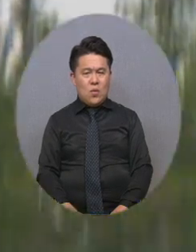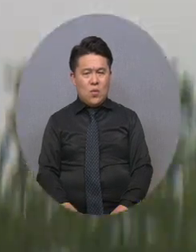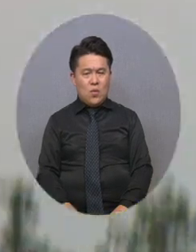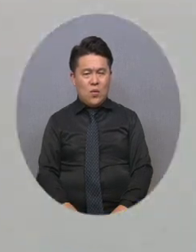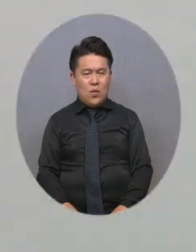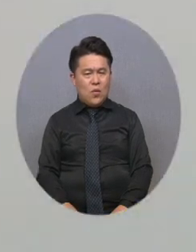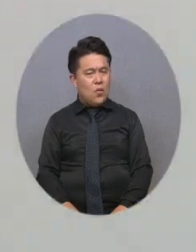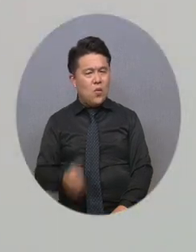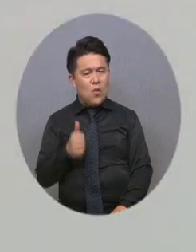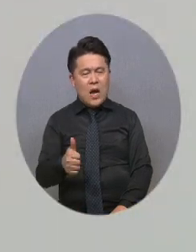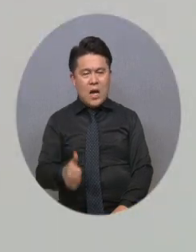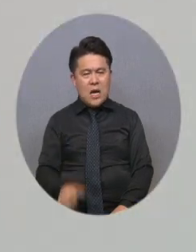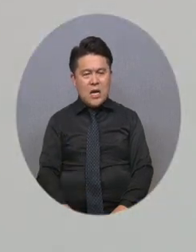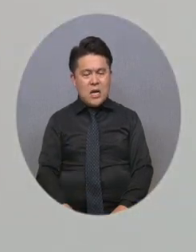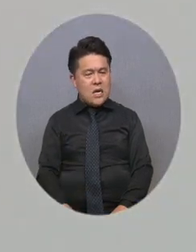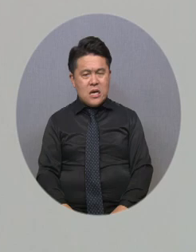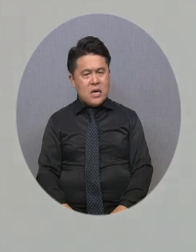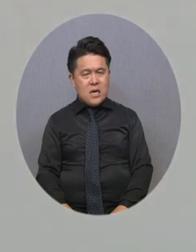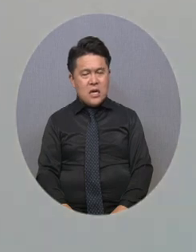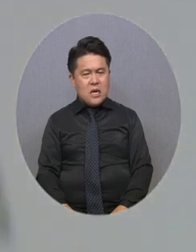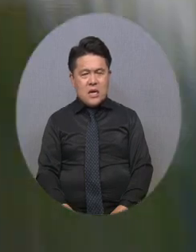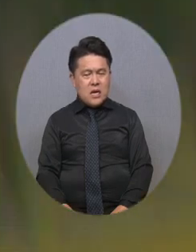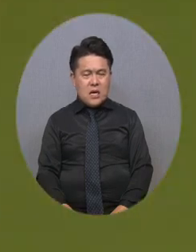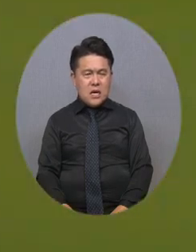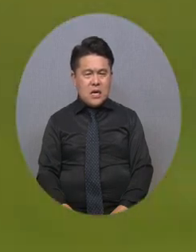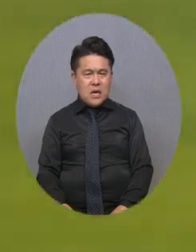아 역시 찍었는데 디봇이라 찍었는데.